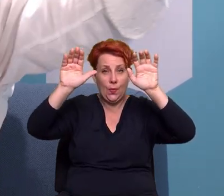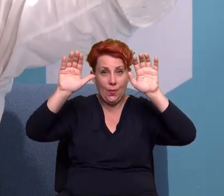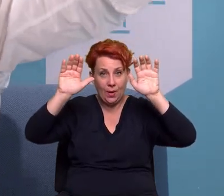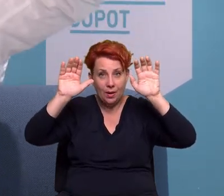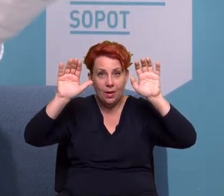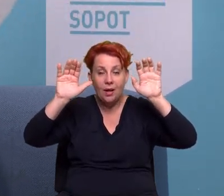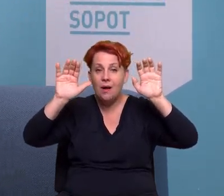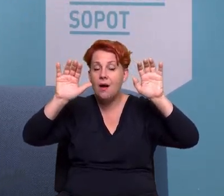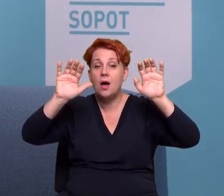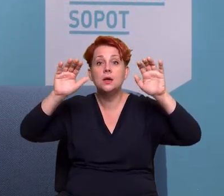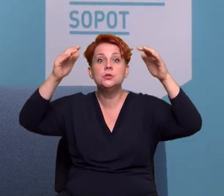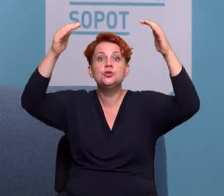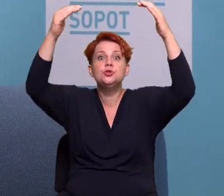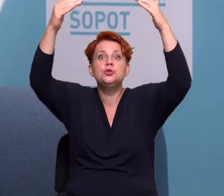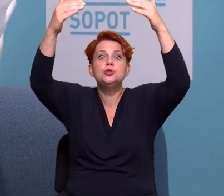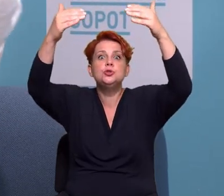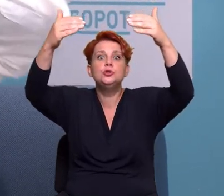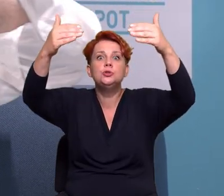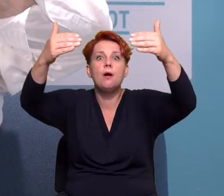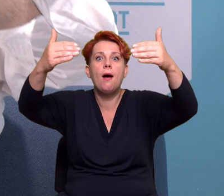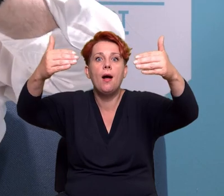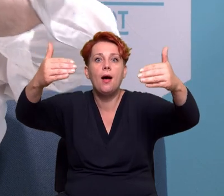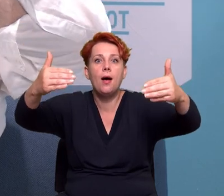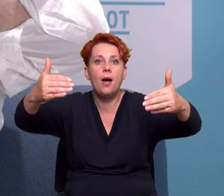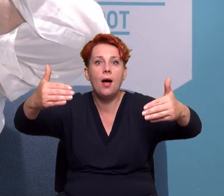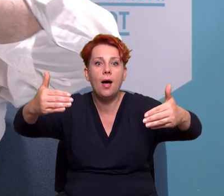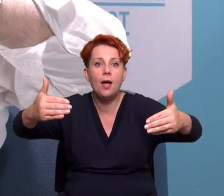i cała ściana była zalepiona